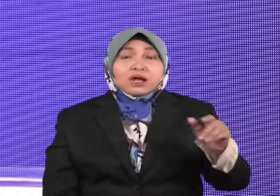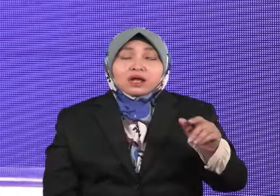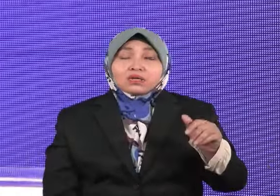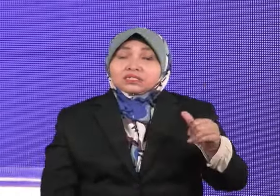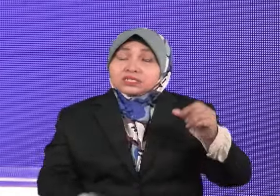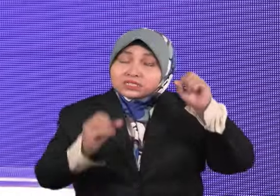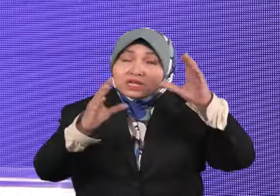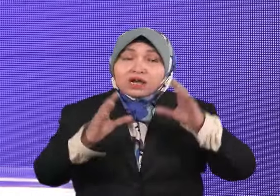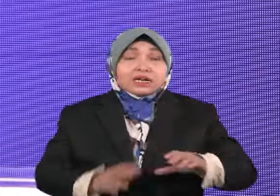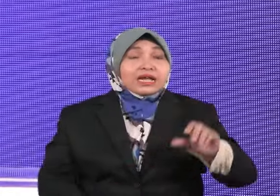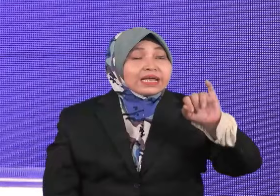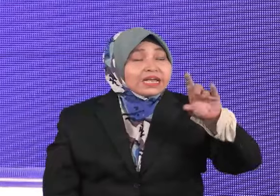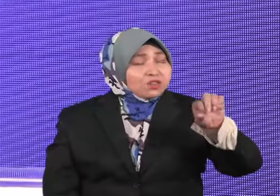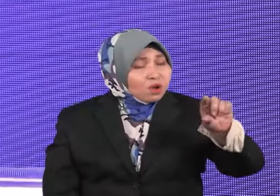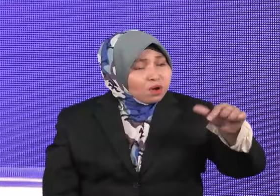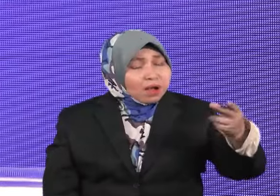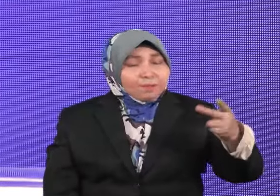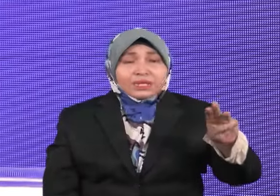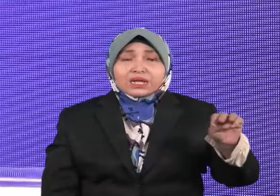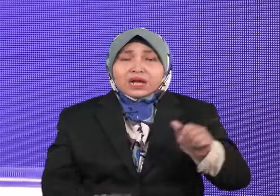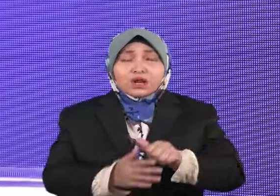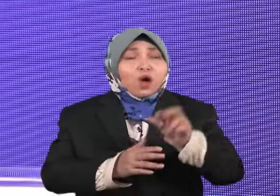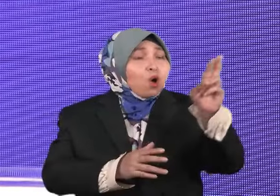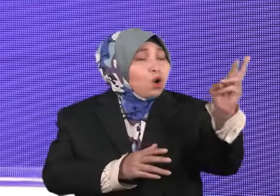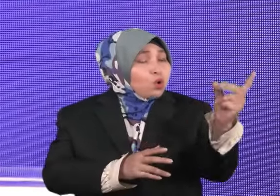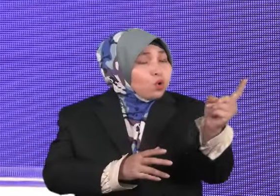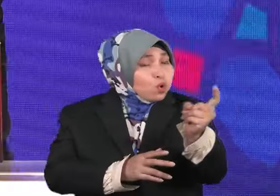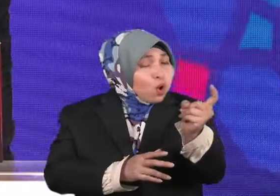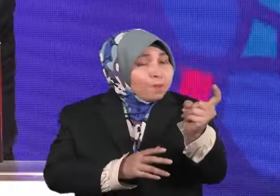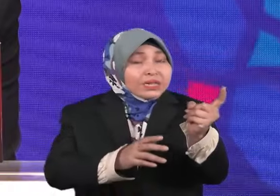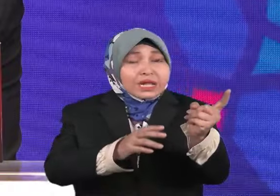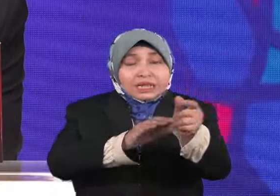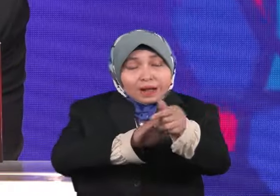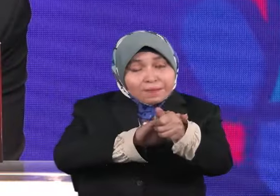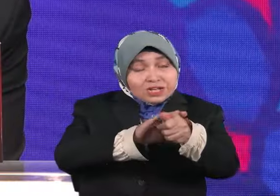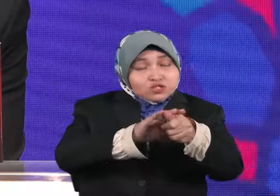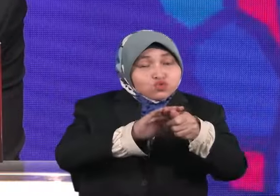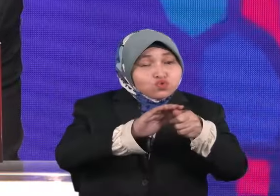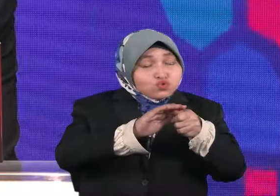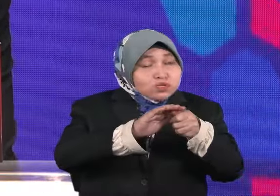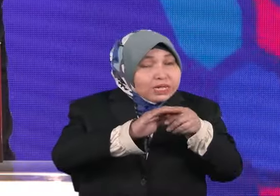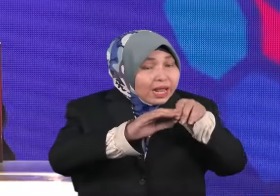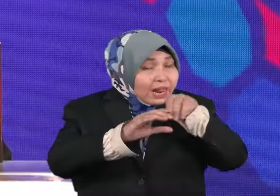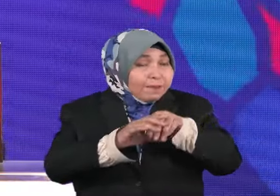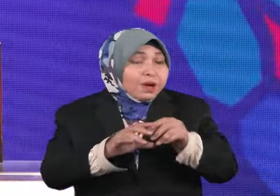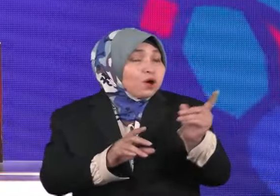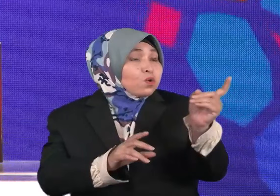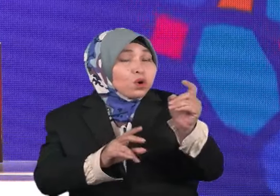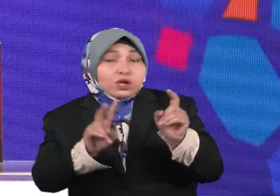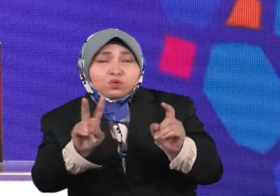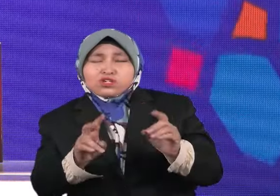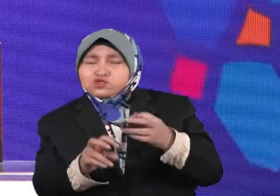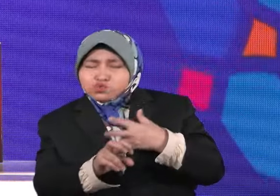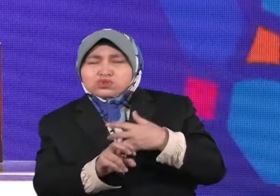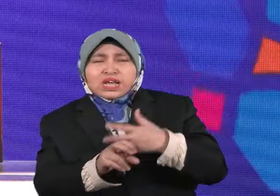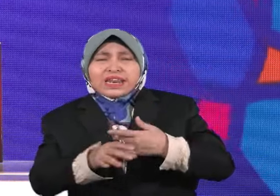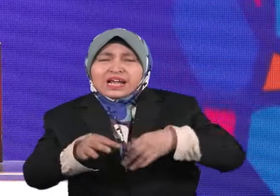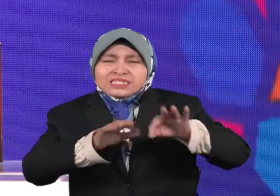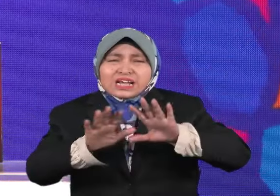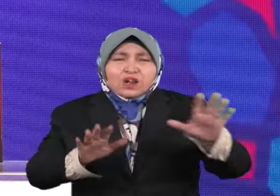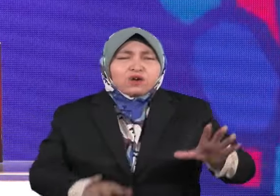secara idgham ni. Dibaca dengan idgham. Ra tu, yang pertama tu dimasukkan ke dalam ra yang kedua. Kerana memang susah pun nak jelaskan